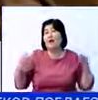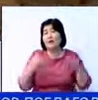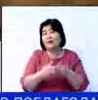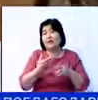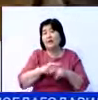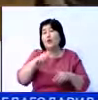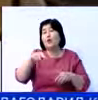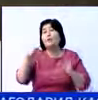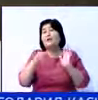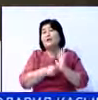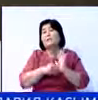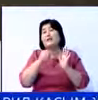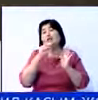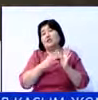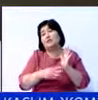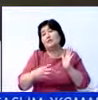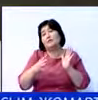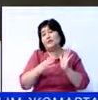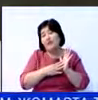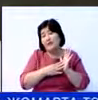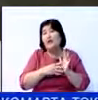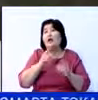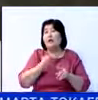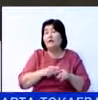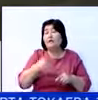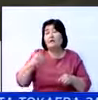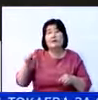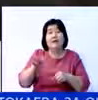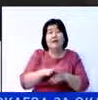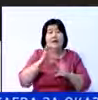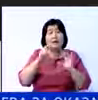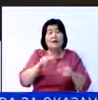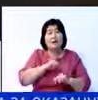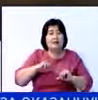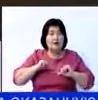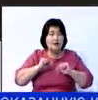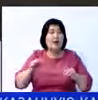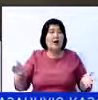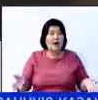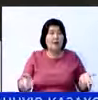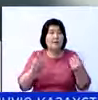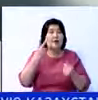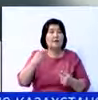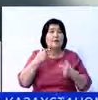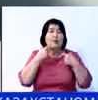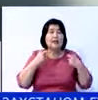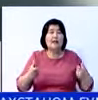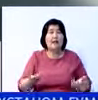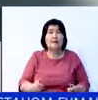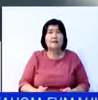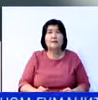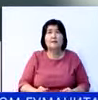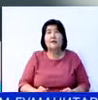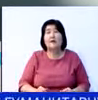номер 1679 но быстро освоил военную науку мира своим героизмом поднимал дух солдат но на этом